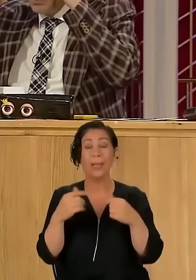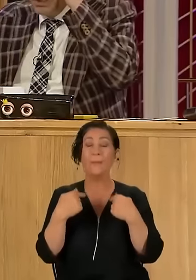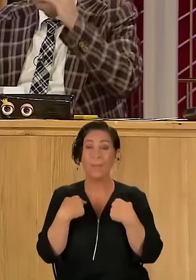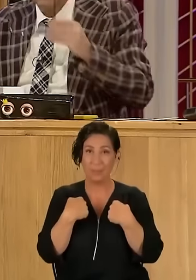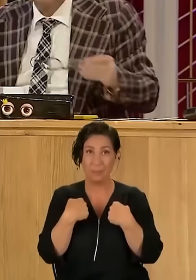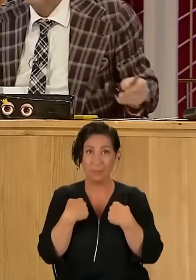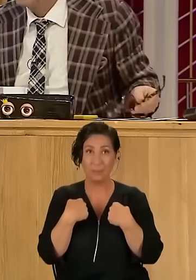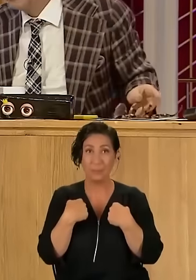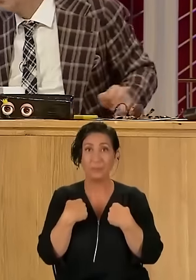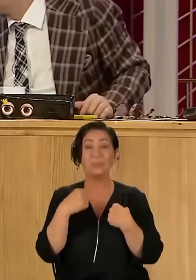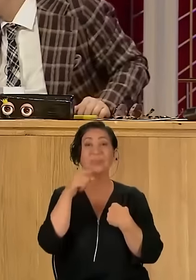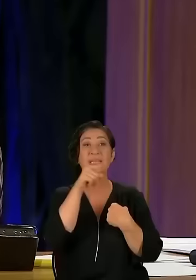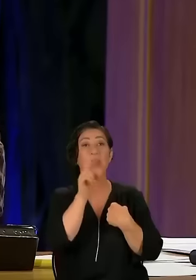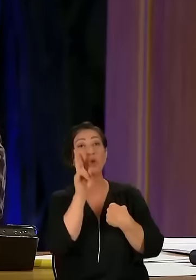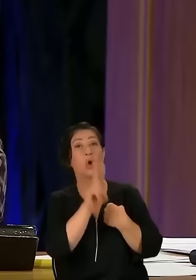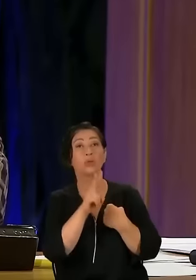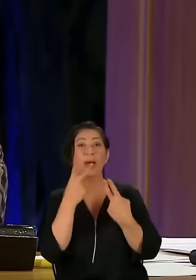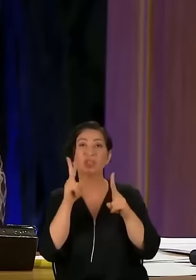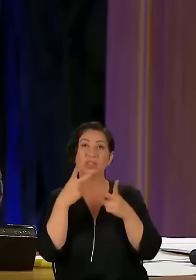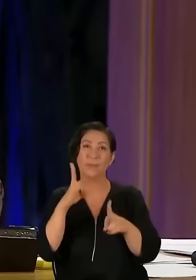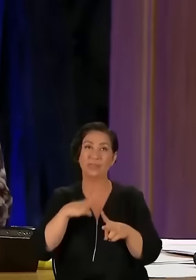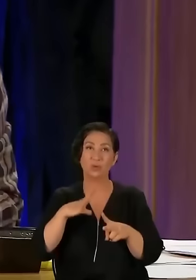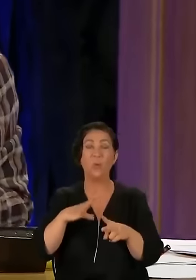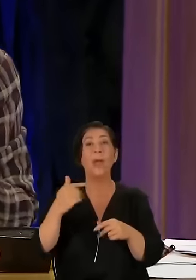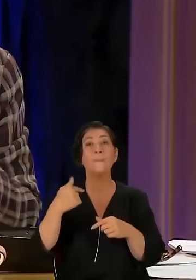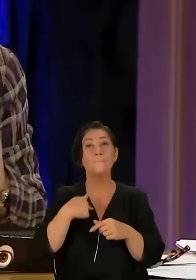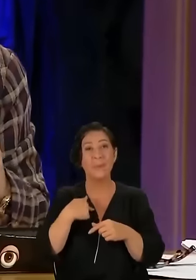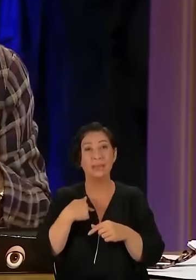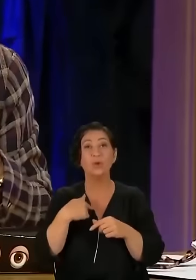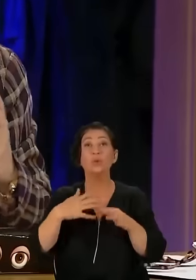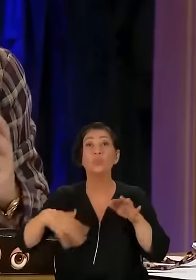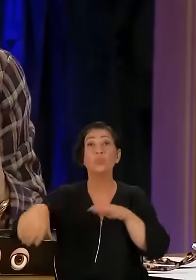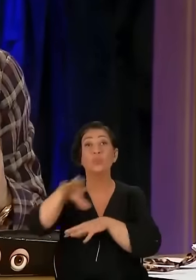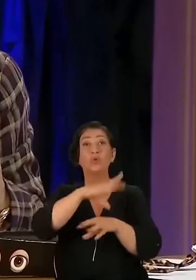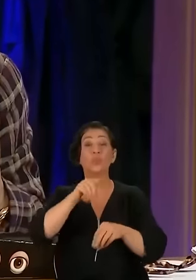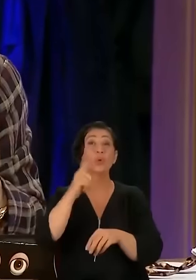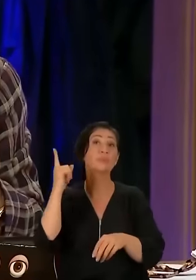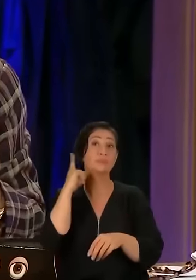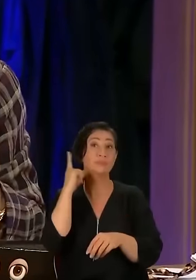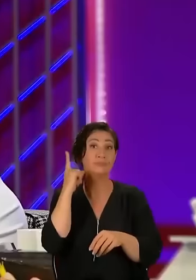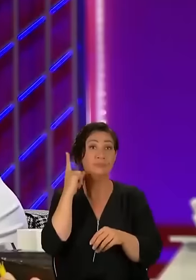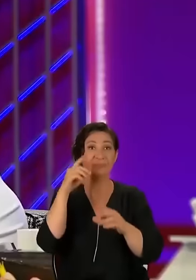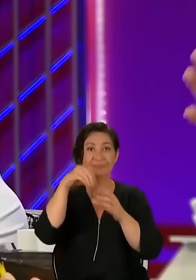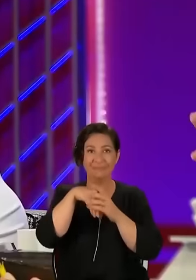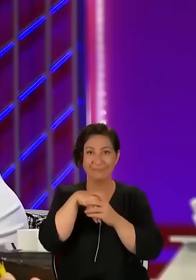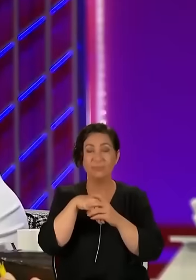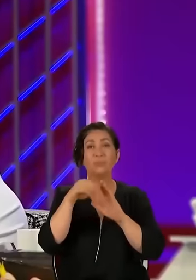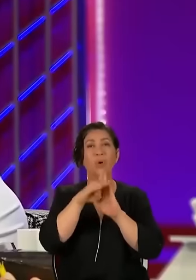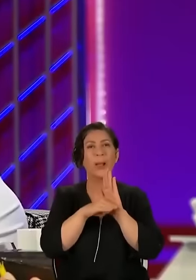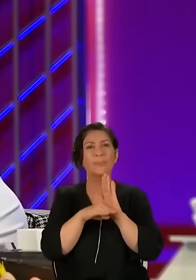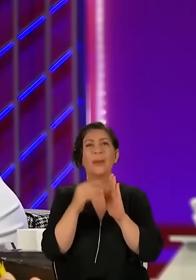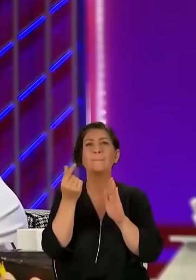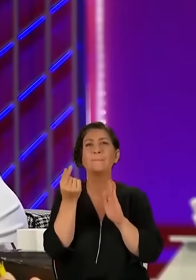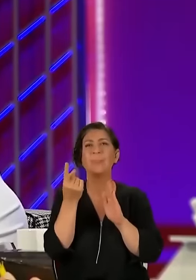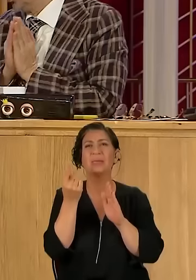benim tabii ki sende gördüğüm şeyi açıklamak istiyorum. Ben bütün bu fenomen insanlarla ilgili programda